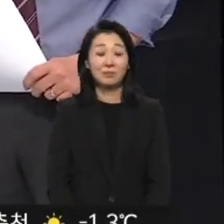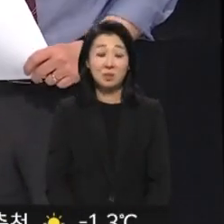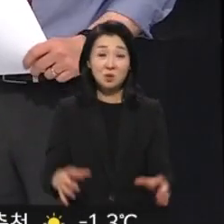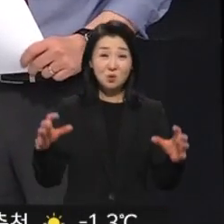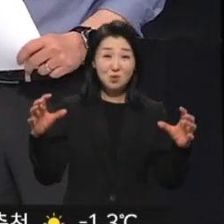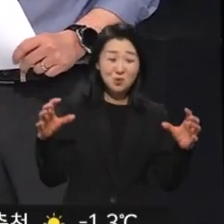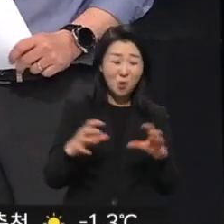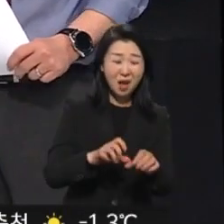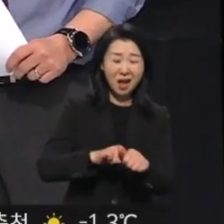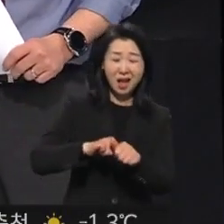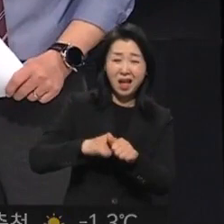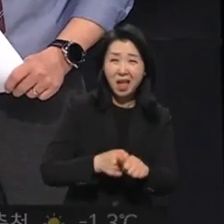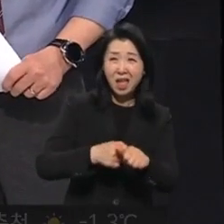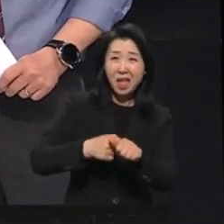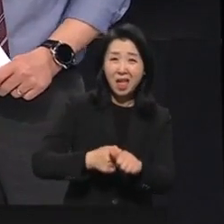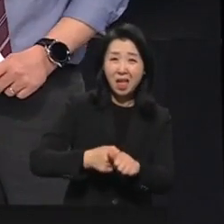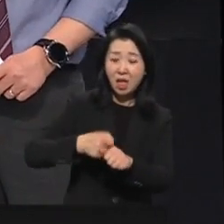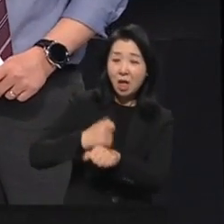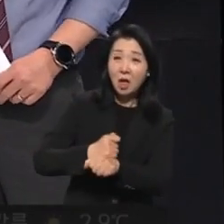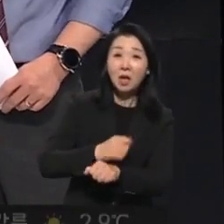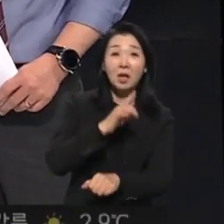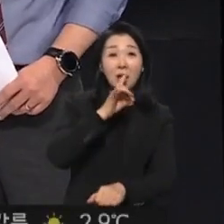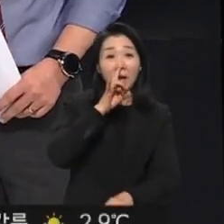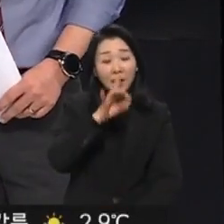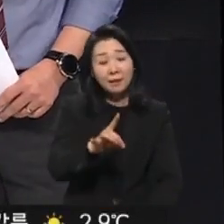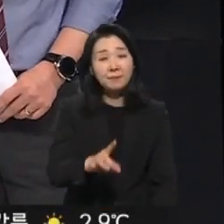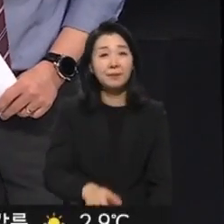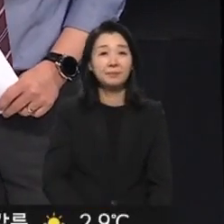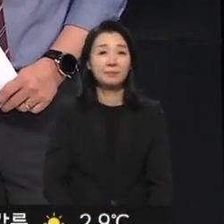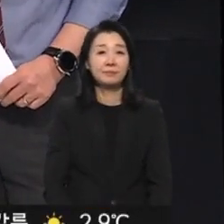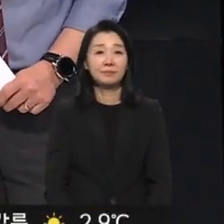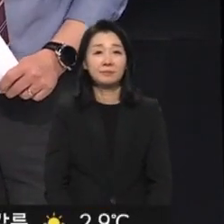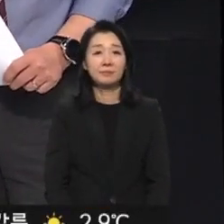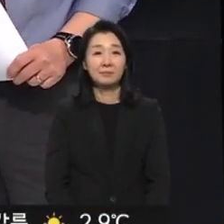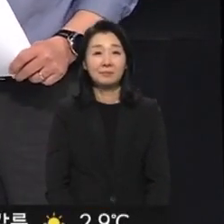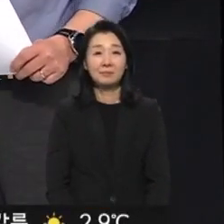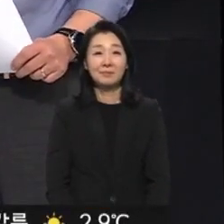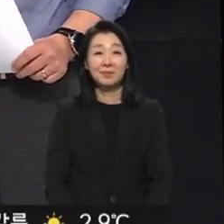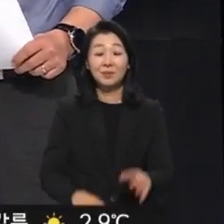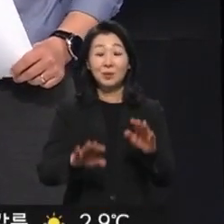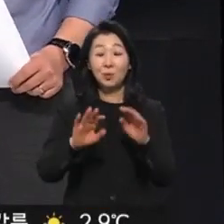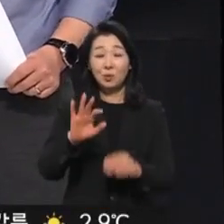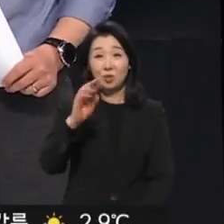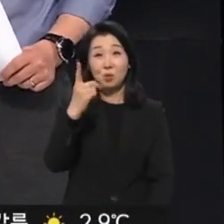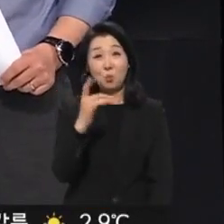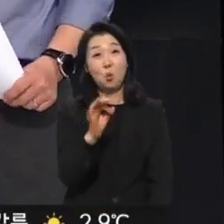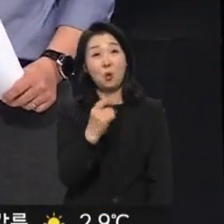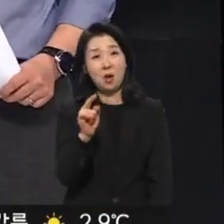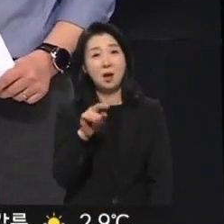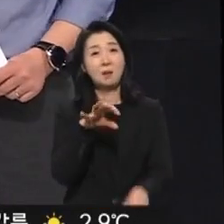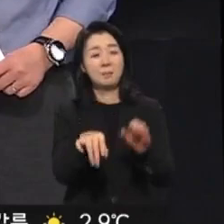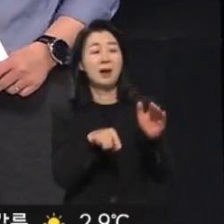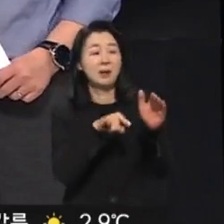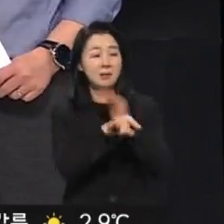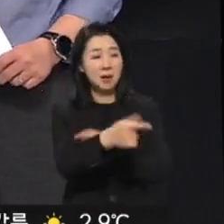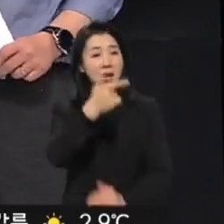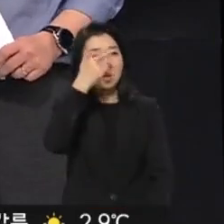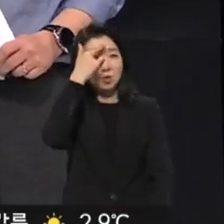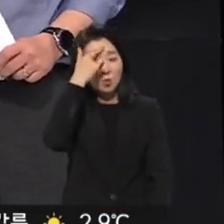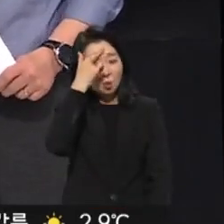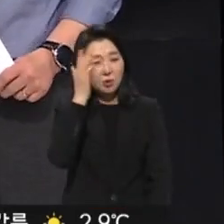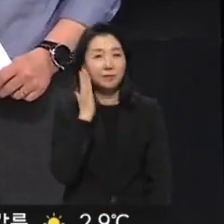통합은 우격 따짐으로 이루어지지 않는다고 날을 세우기도 했는데요. 오늘 봉하마을을 찾아 고 노무현 전